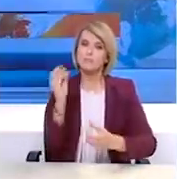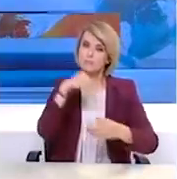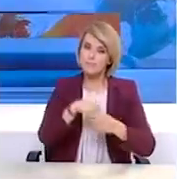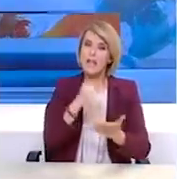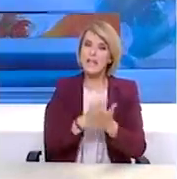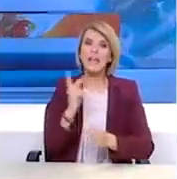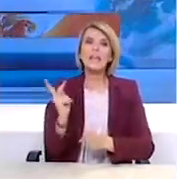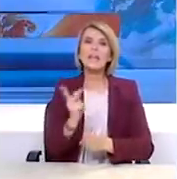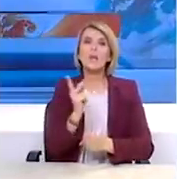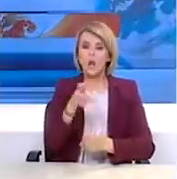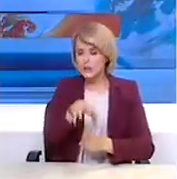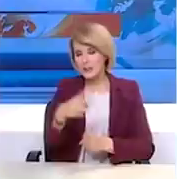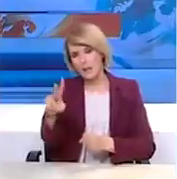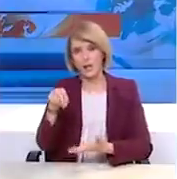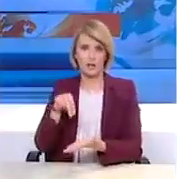της κοινότητας των Ρωμά.